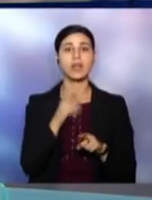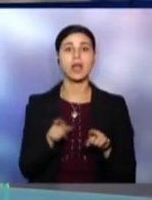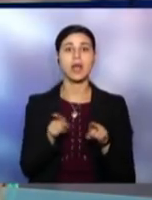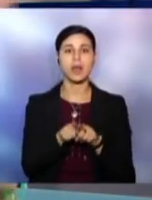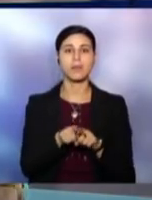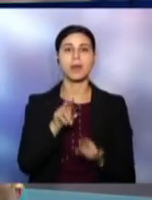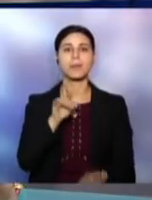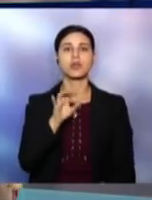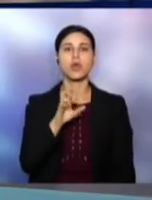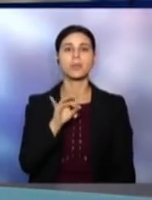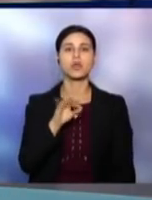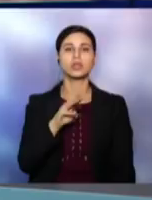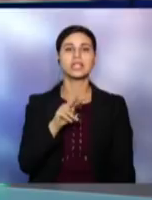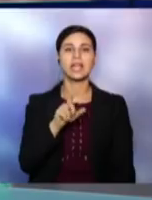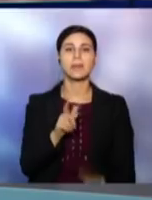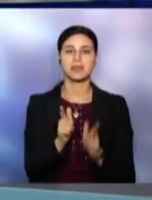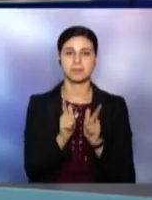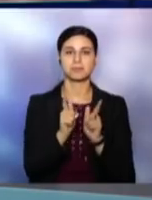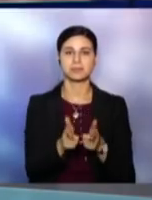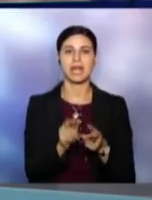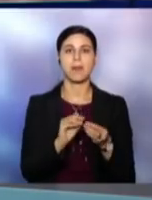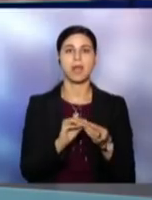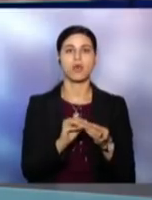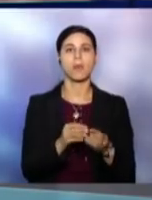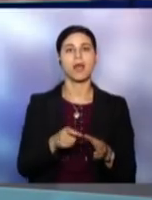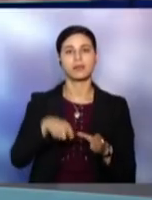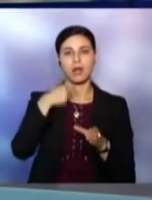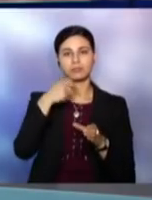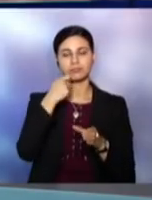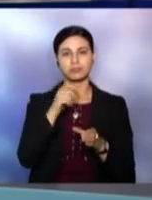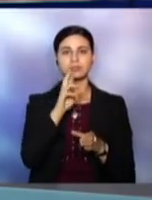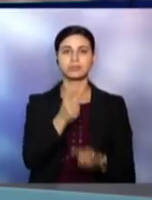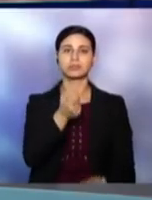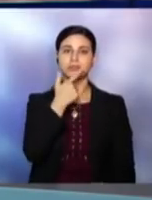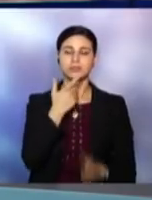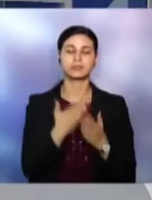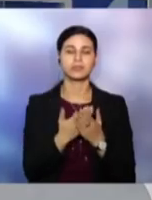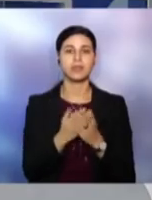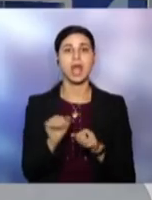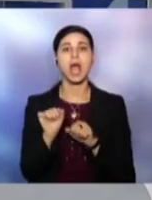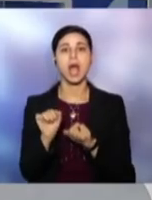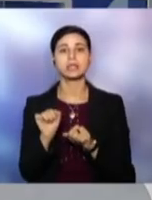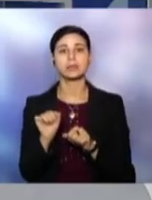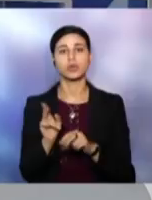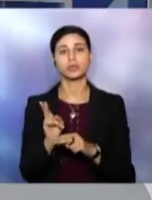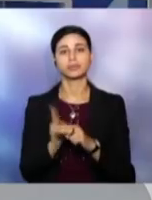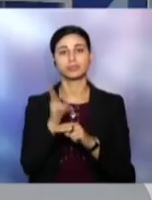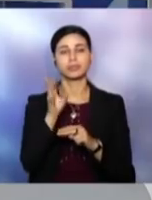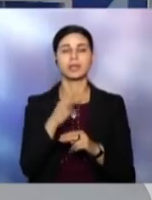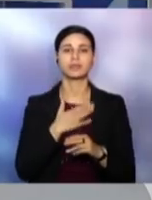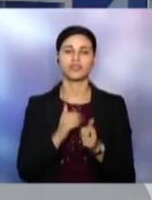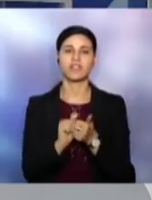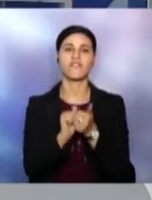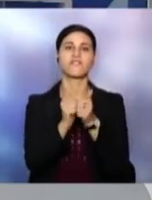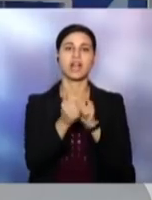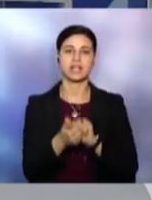წოდებული პრობიოტიკები, ანუ მზა მეგობარი ბაქტერიები, ანტიბიოტიკი ანადგურებს, მაგრამ ჩვენ მას ვანაცვლებთ